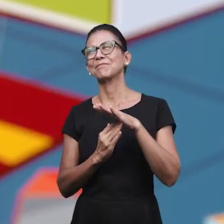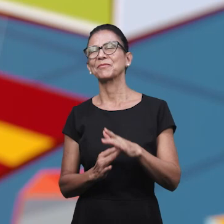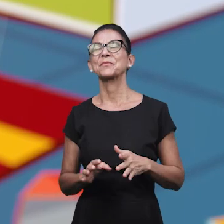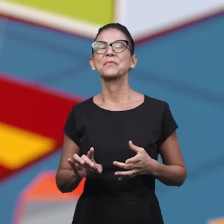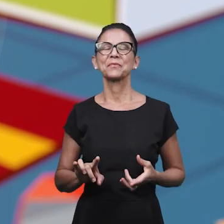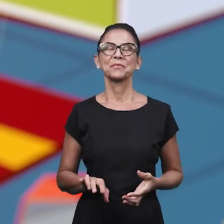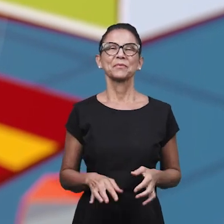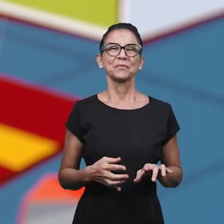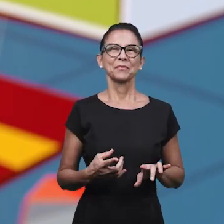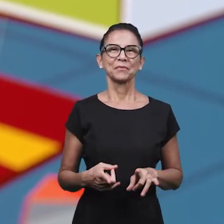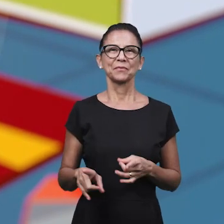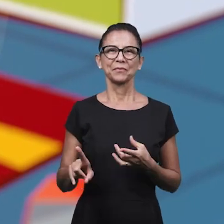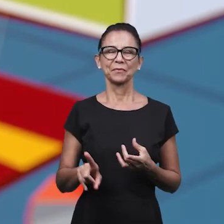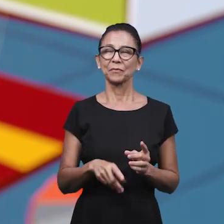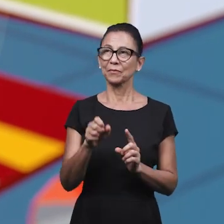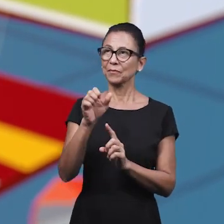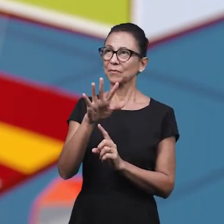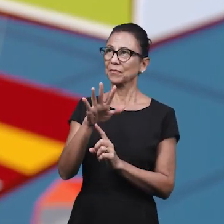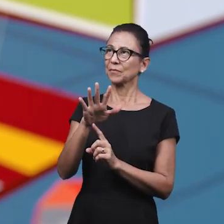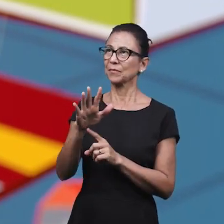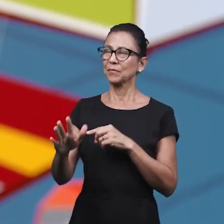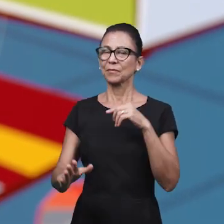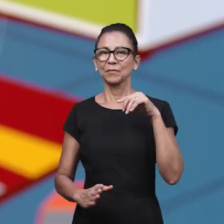e me bastará,